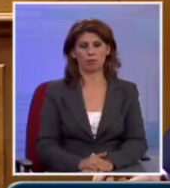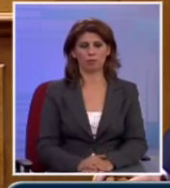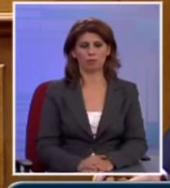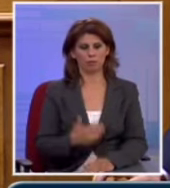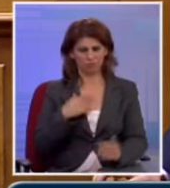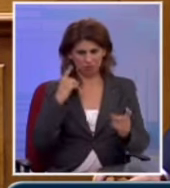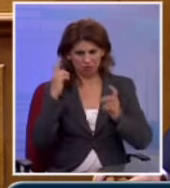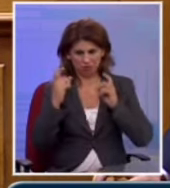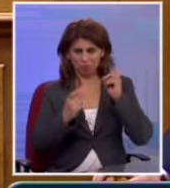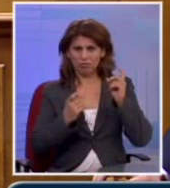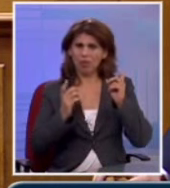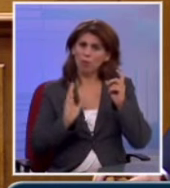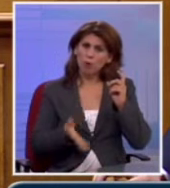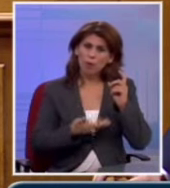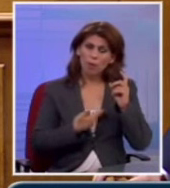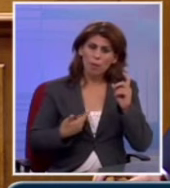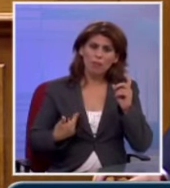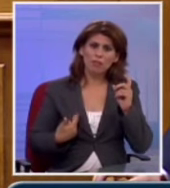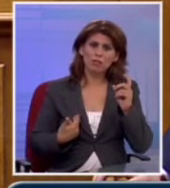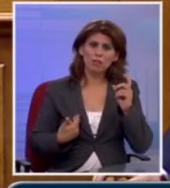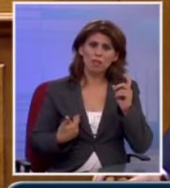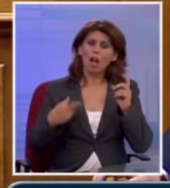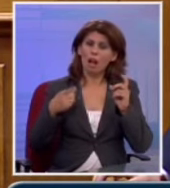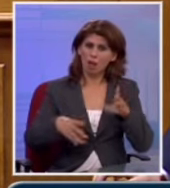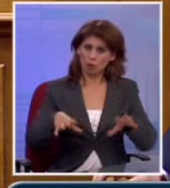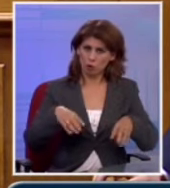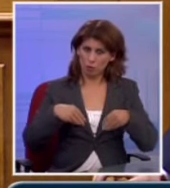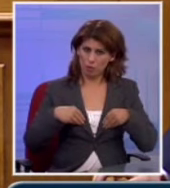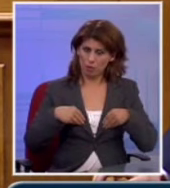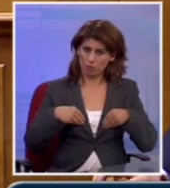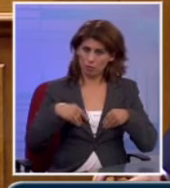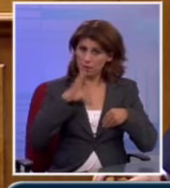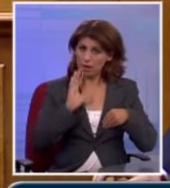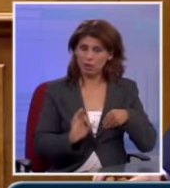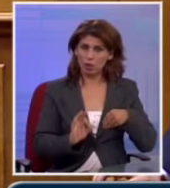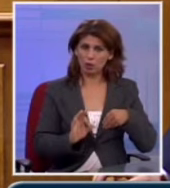Και αναρωτιέμαι, μπορούμε εμείς αυτό να το αποδεχθούμε ως γεγονός?